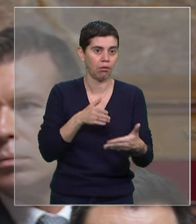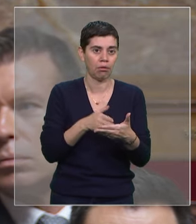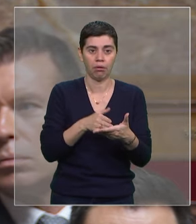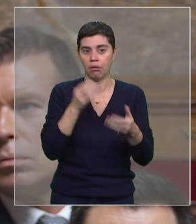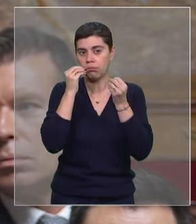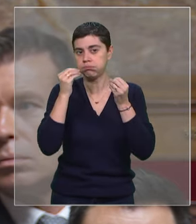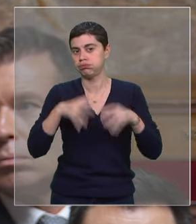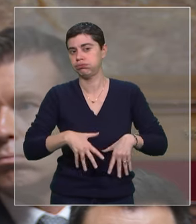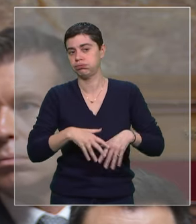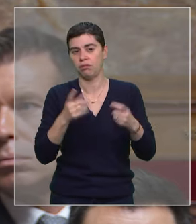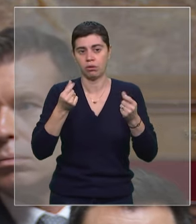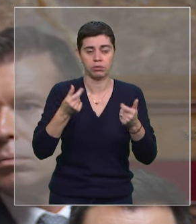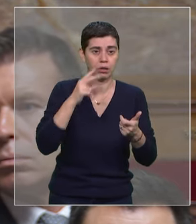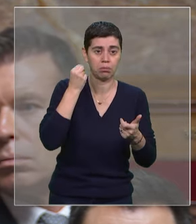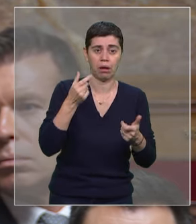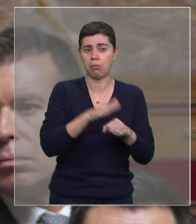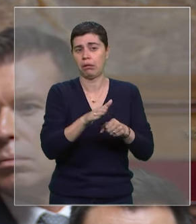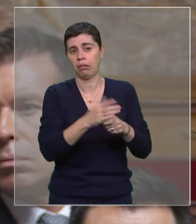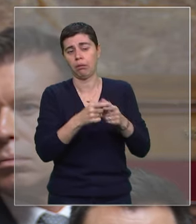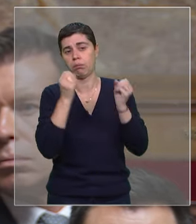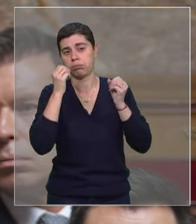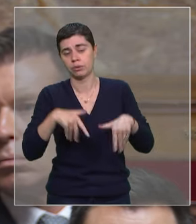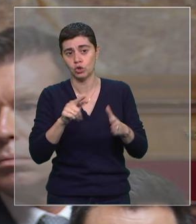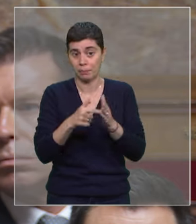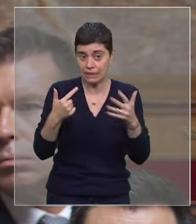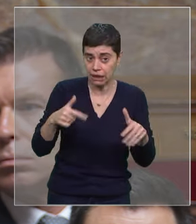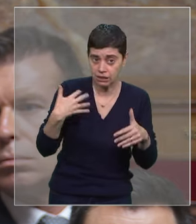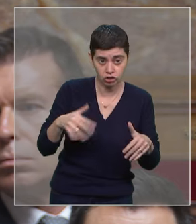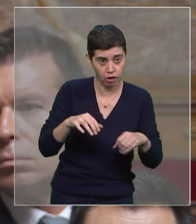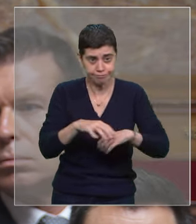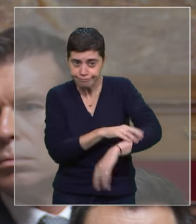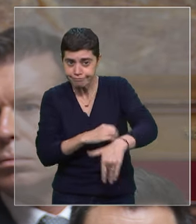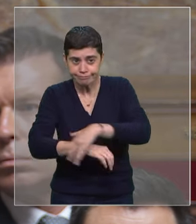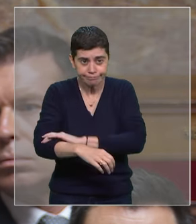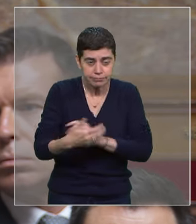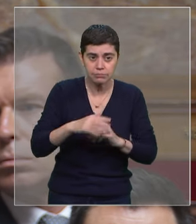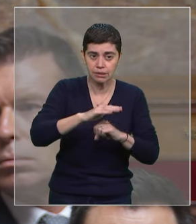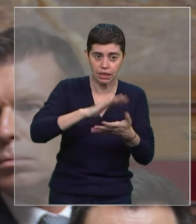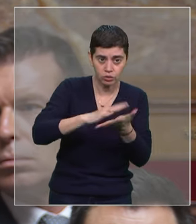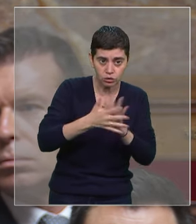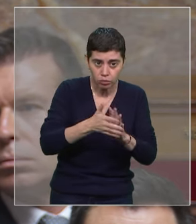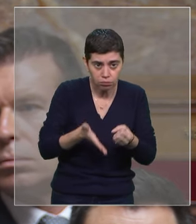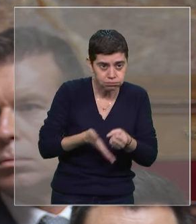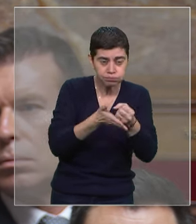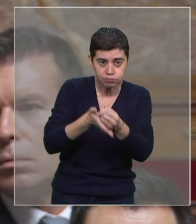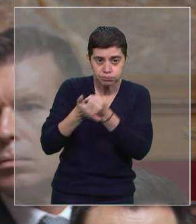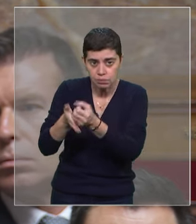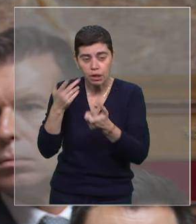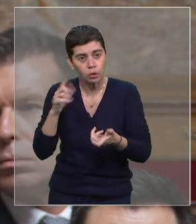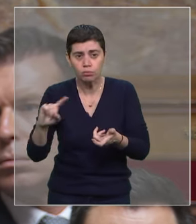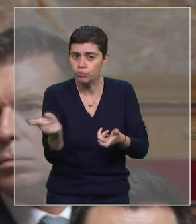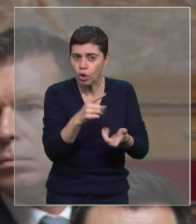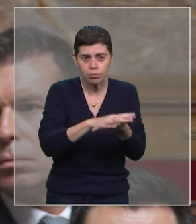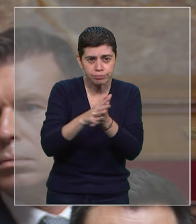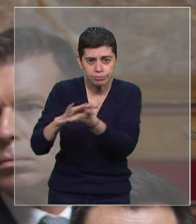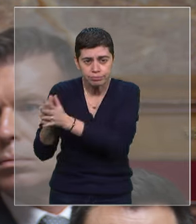humains. Dès 2017, nous avons agi pour accompagner et soutenir nos associations. Je pense au CAPASSO, au GUIDASSO, mais aussi au